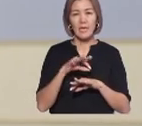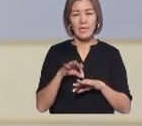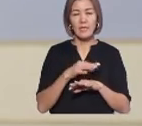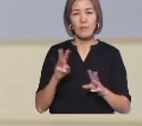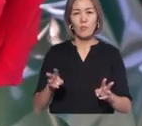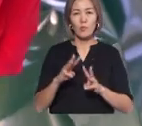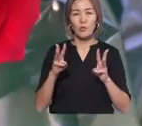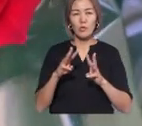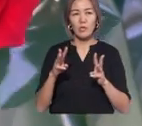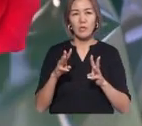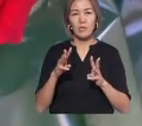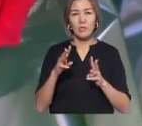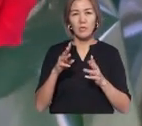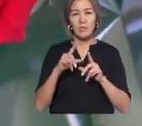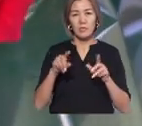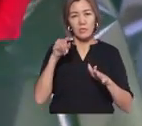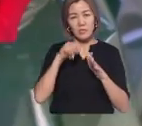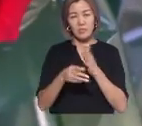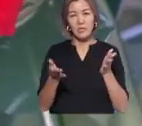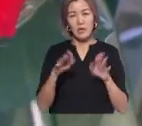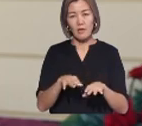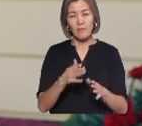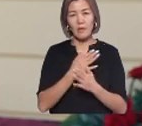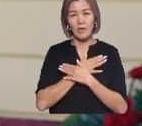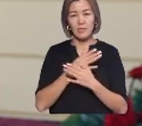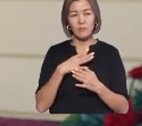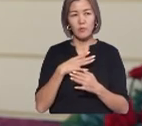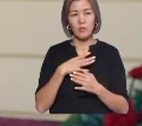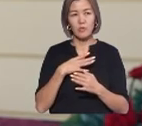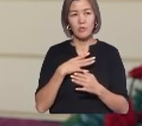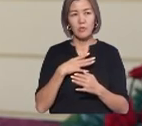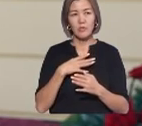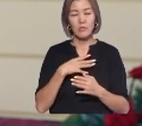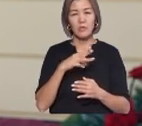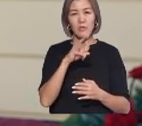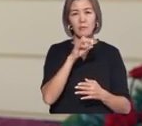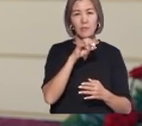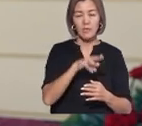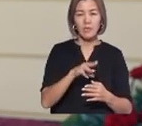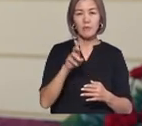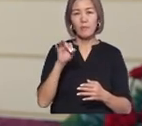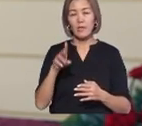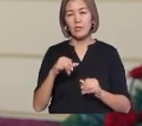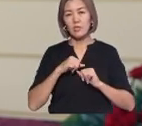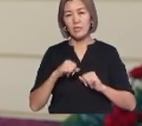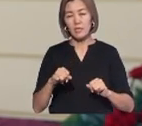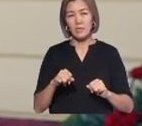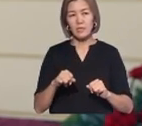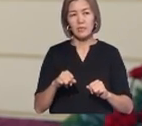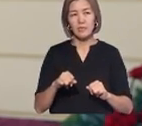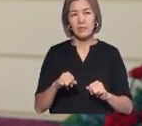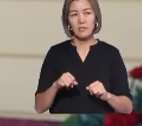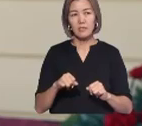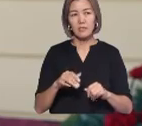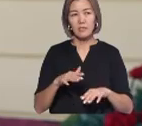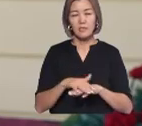өртке оранып, сол кезде қайтыс болды. Балғайша мен Медеттің жасаған ерлігін